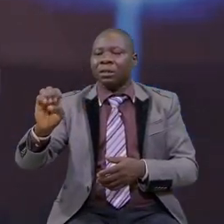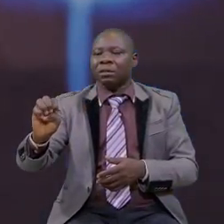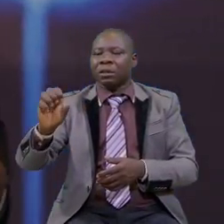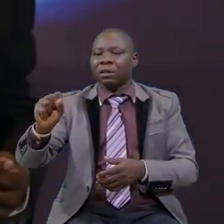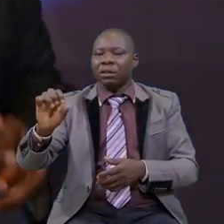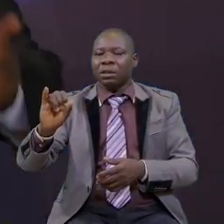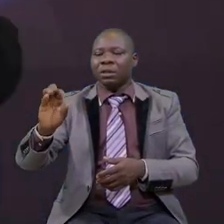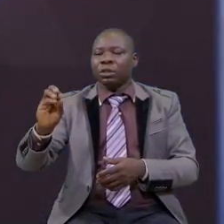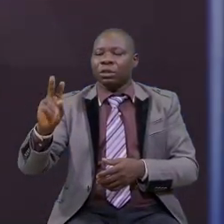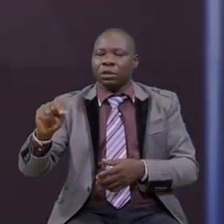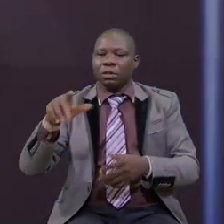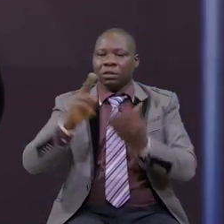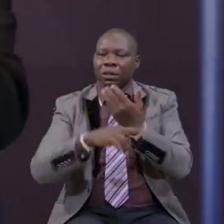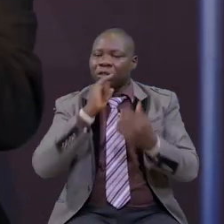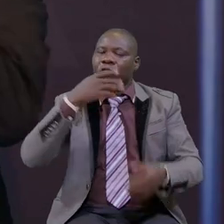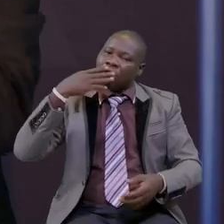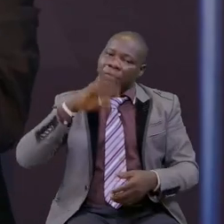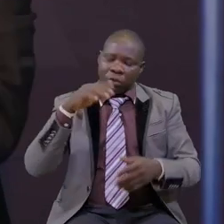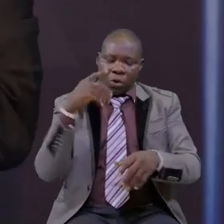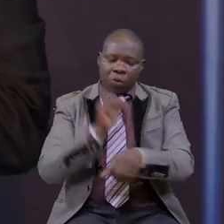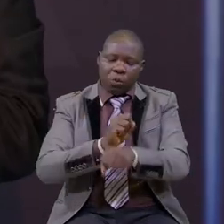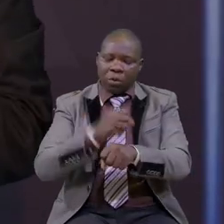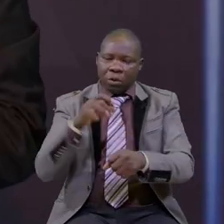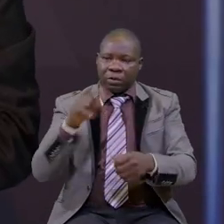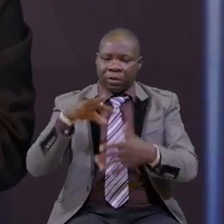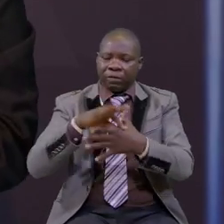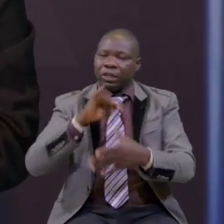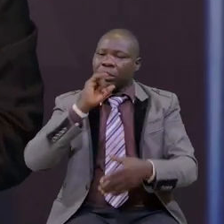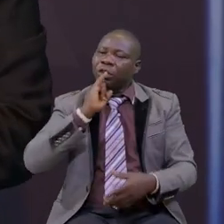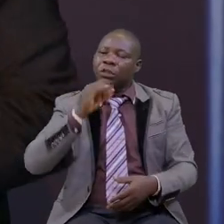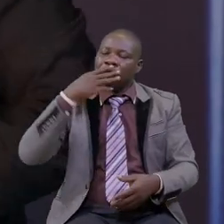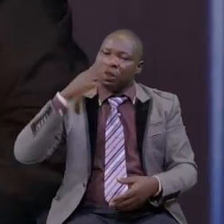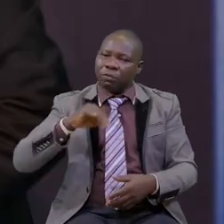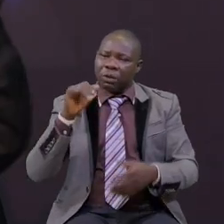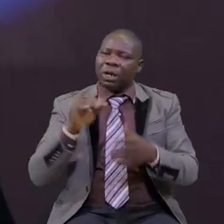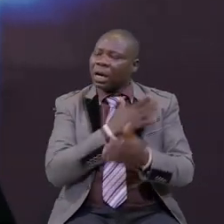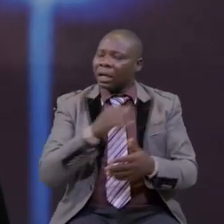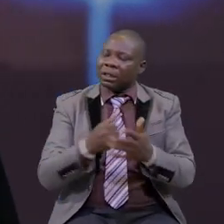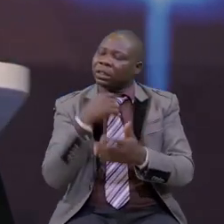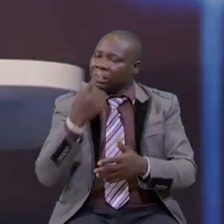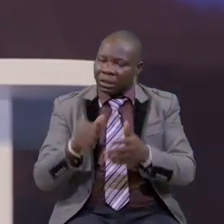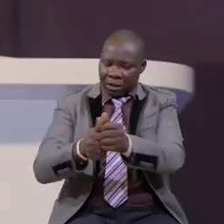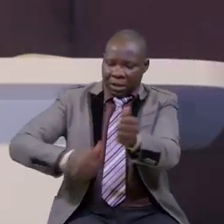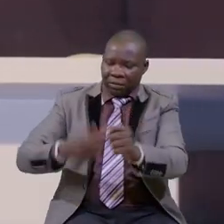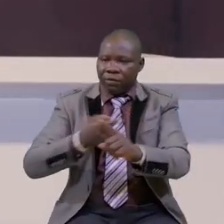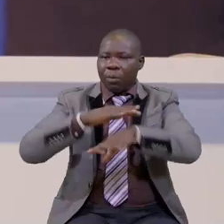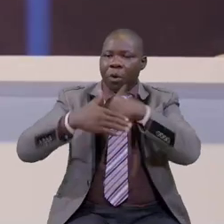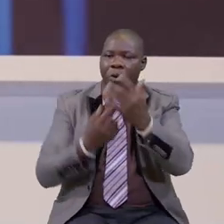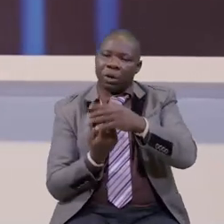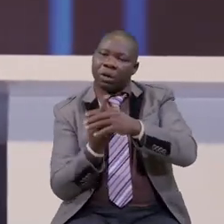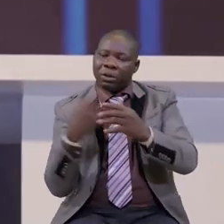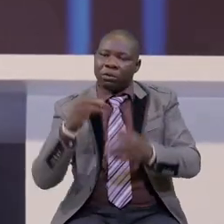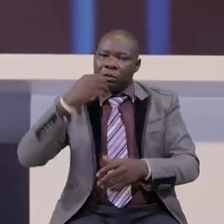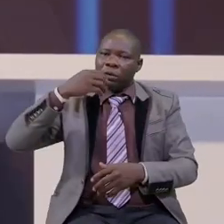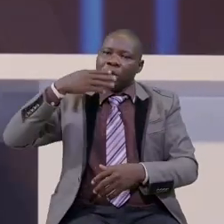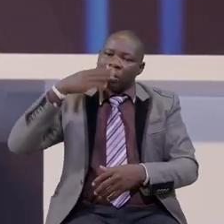œufs de la chair sont mauvaises. Alors il dit, abstenez-vous de toute espèce de mal. Et comme vous parcourez la